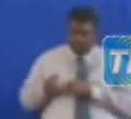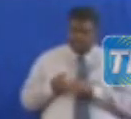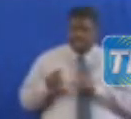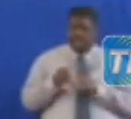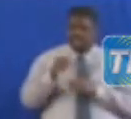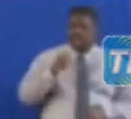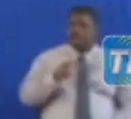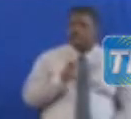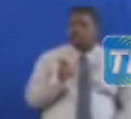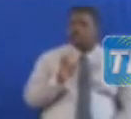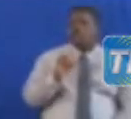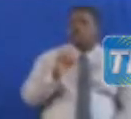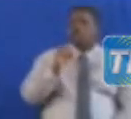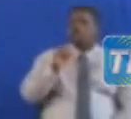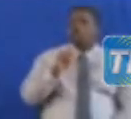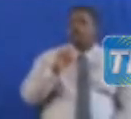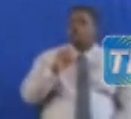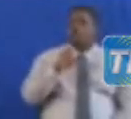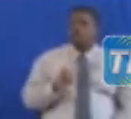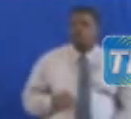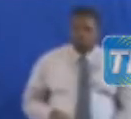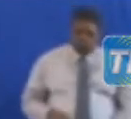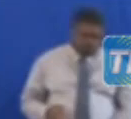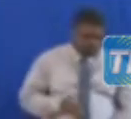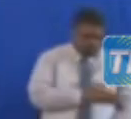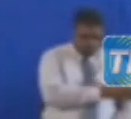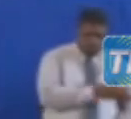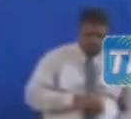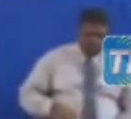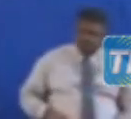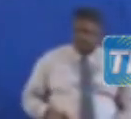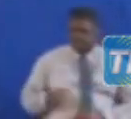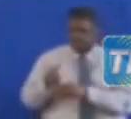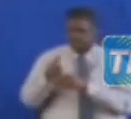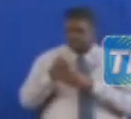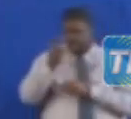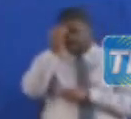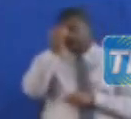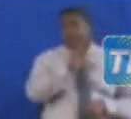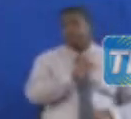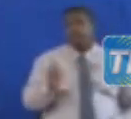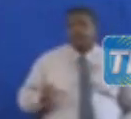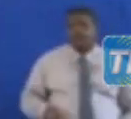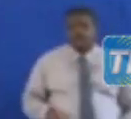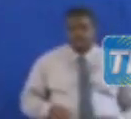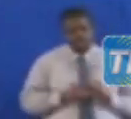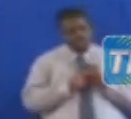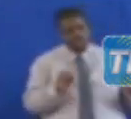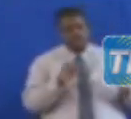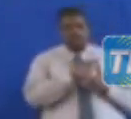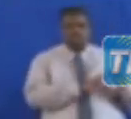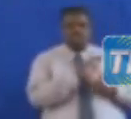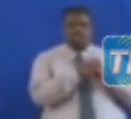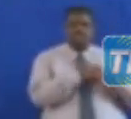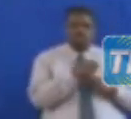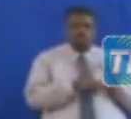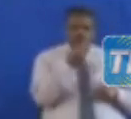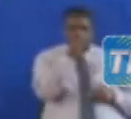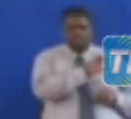Hombolo. Mheshimiwa Spika, kwa niaba kwa upande wa shirika la elimu Kibaha, tutaendelea kutoa elimu msingi kwa